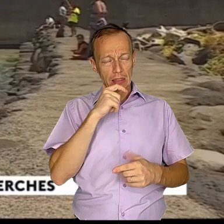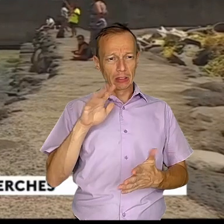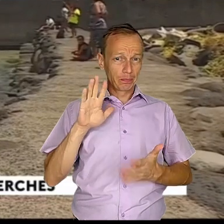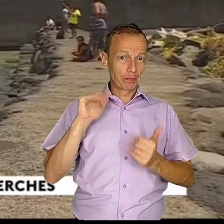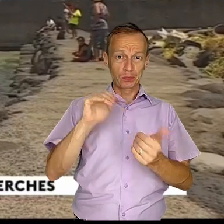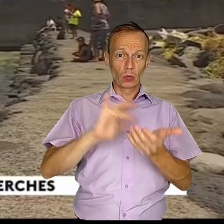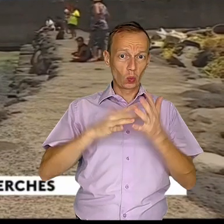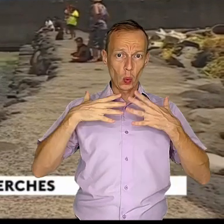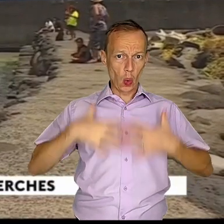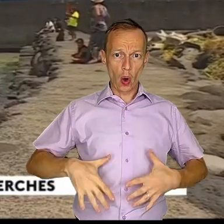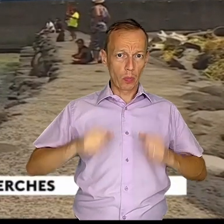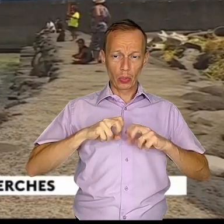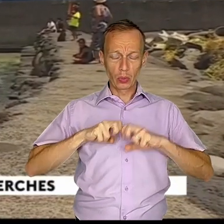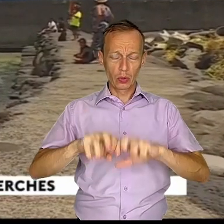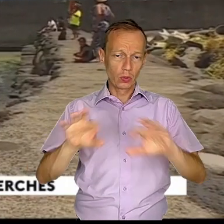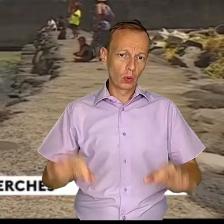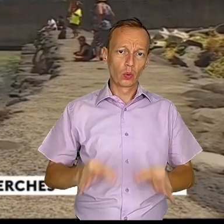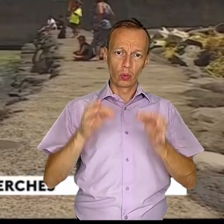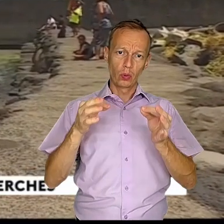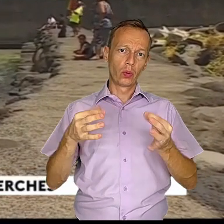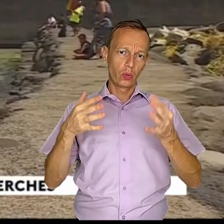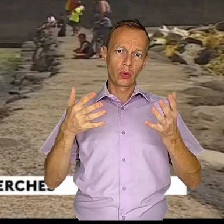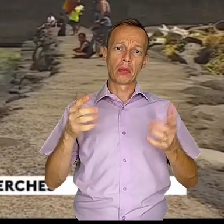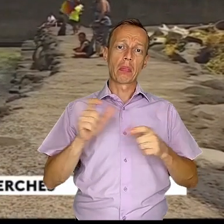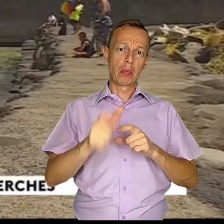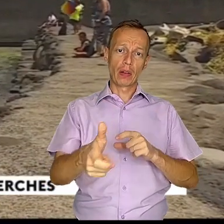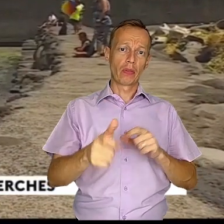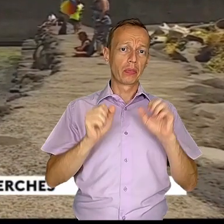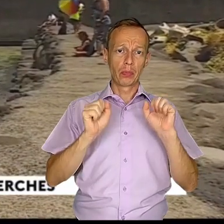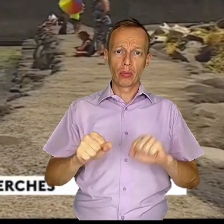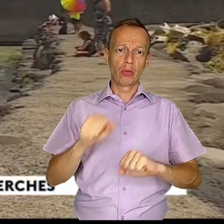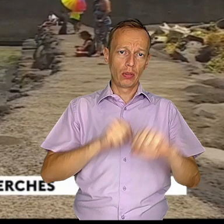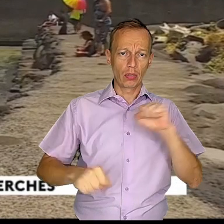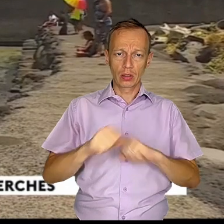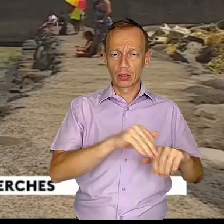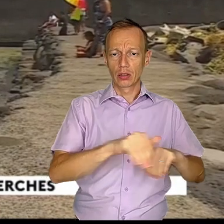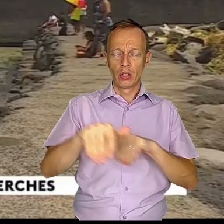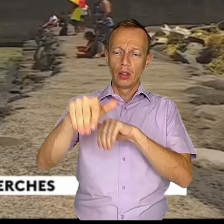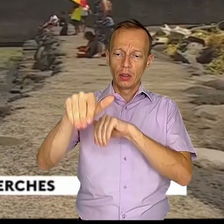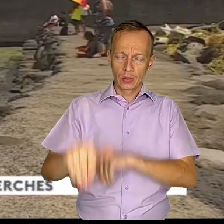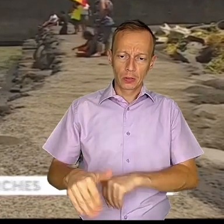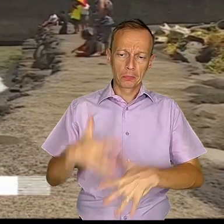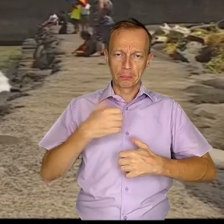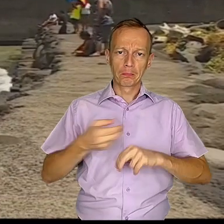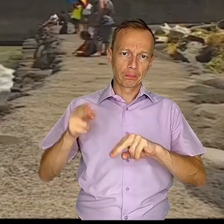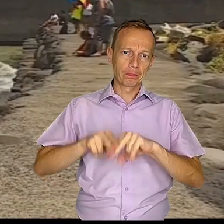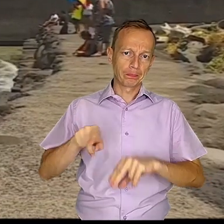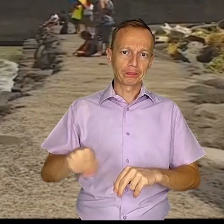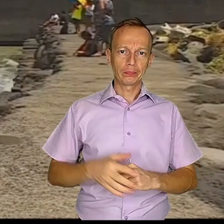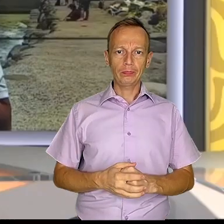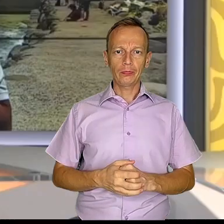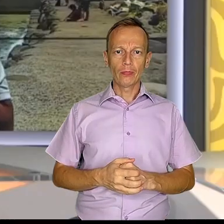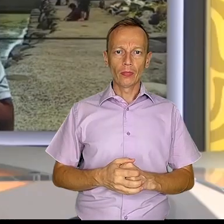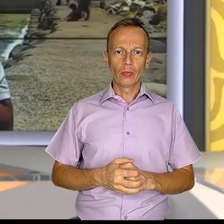fortement que tout le corps d'Enoha Huuti sera retrouvé pour justement faire le